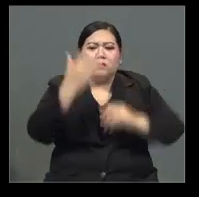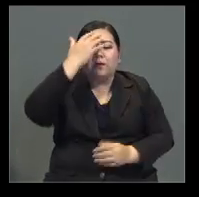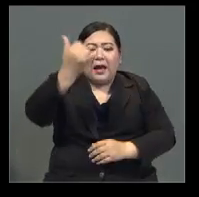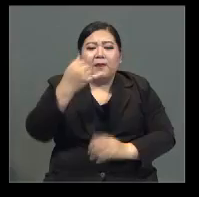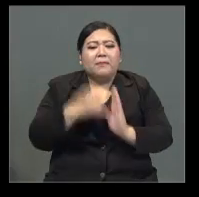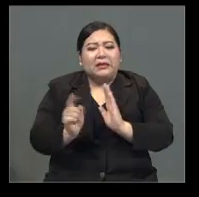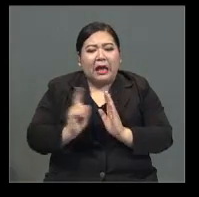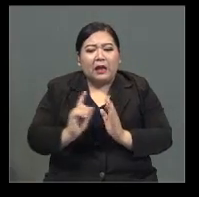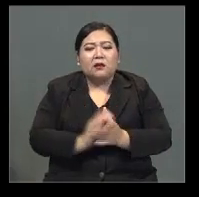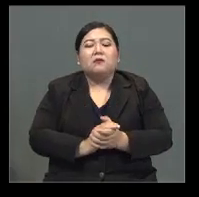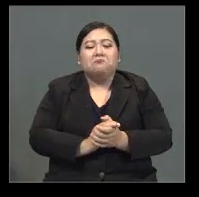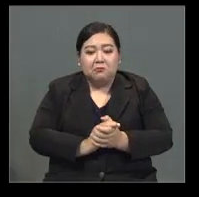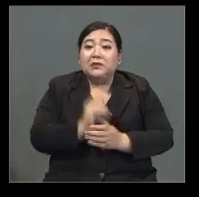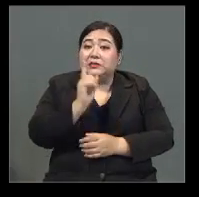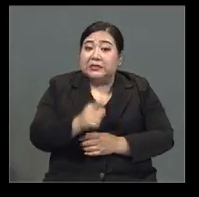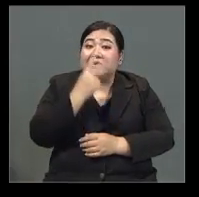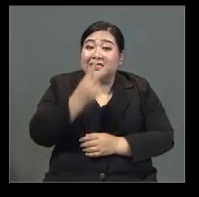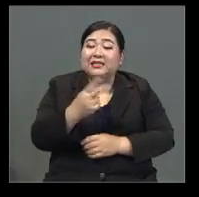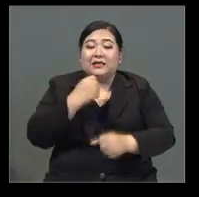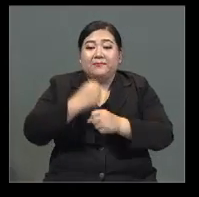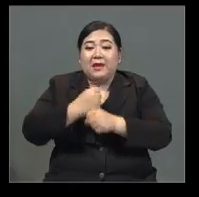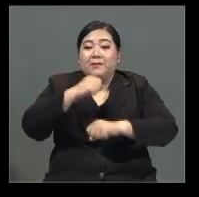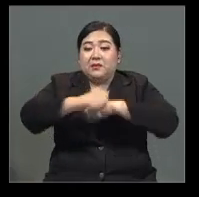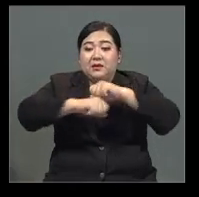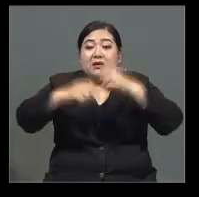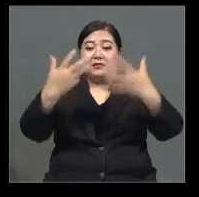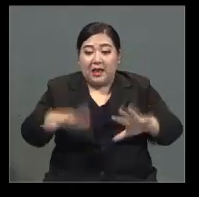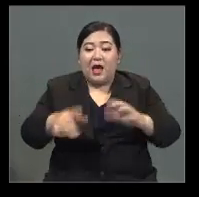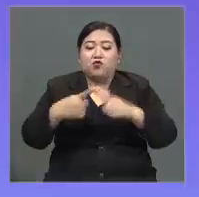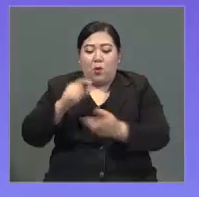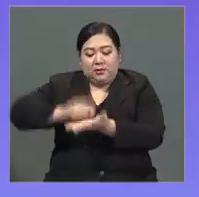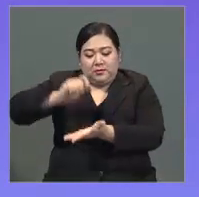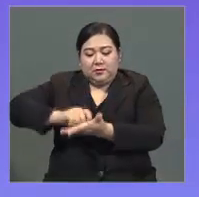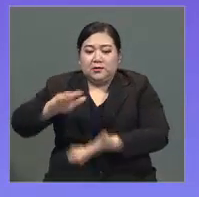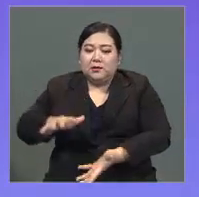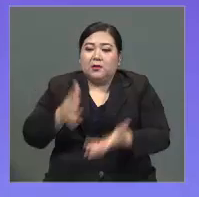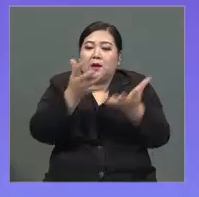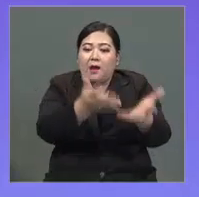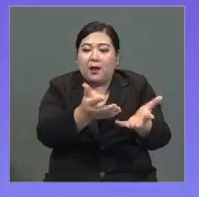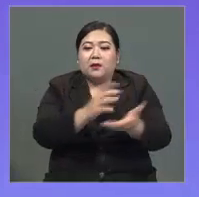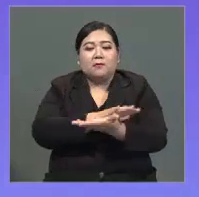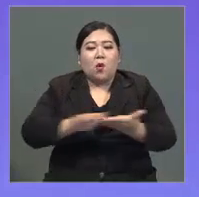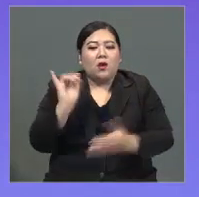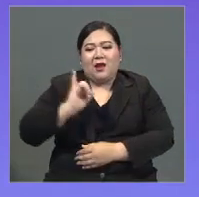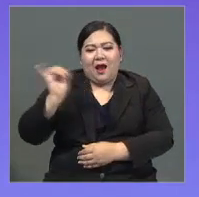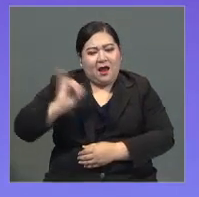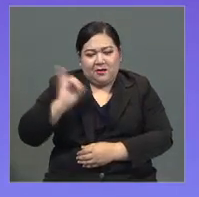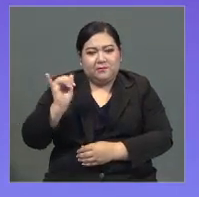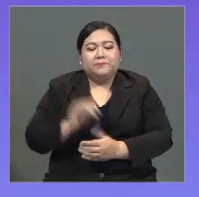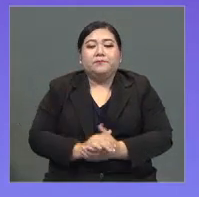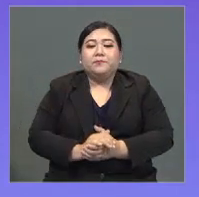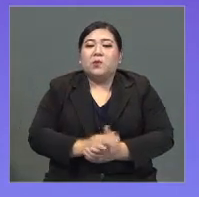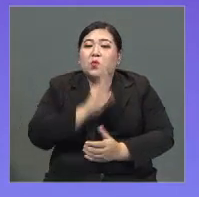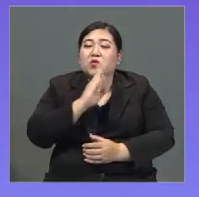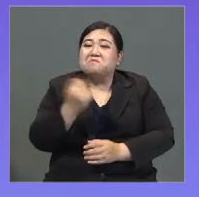ดูเนี่ยก็คือเขายังไม่ได้มีการส่งมอบอาคารยังไม่ได้มีการรับมอบกันถ้าเกิดว่าจะบอกว่าเป็นเรื่